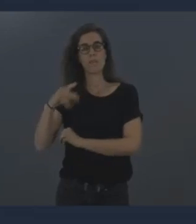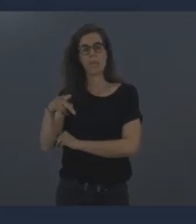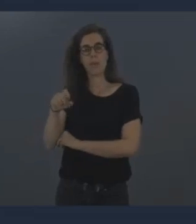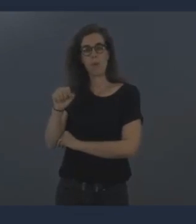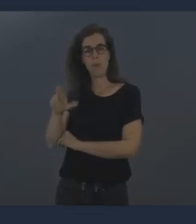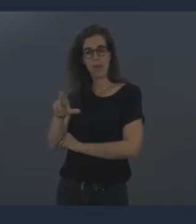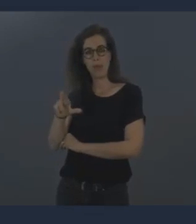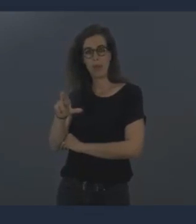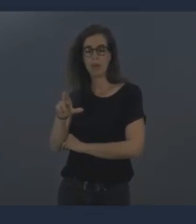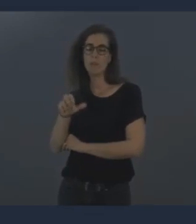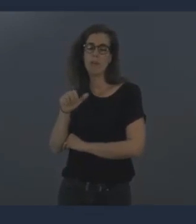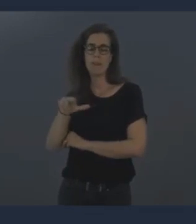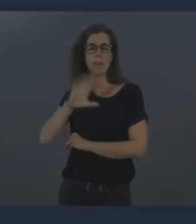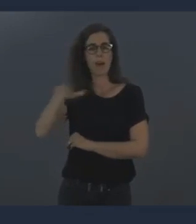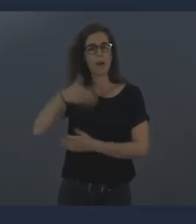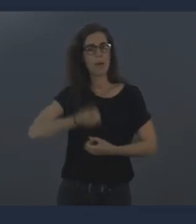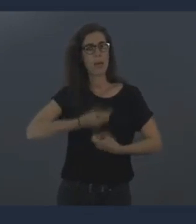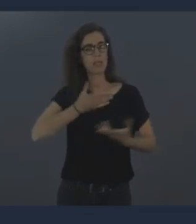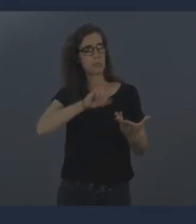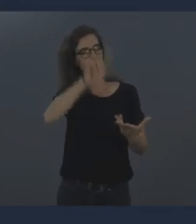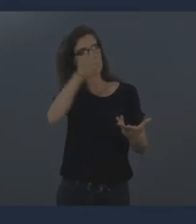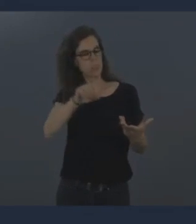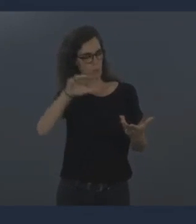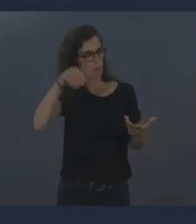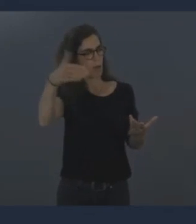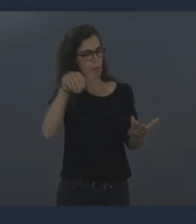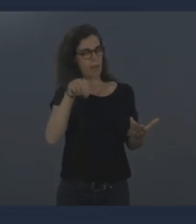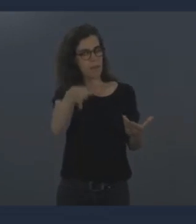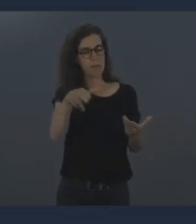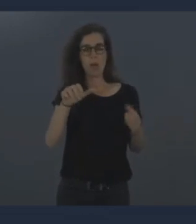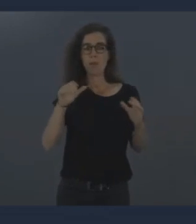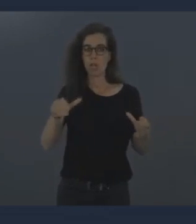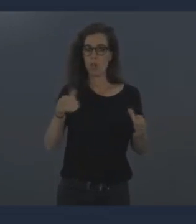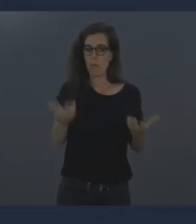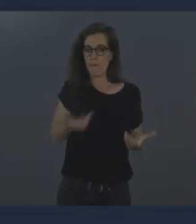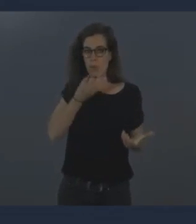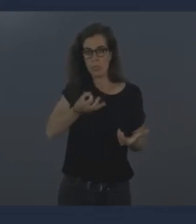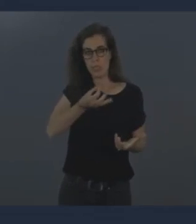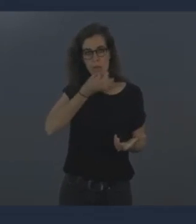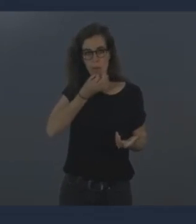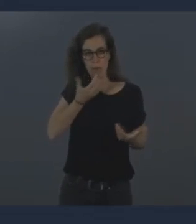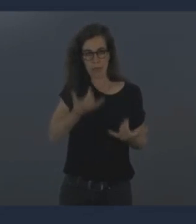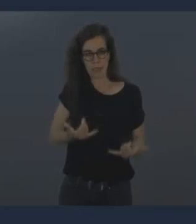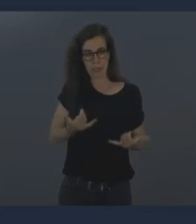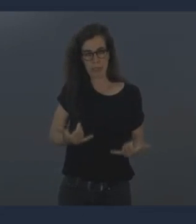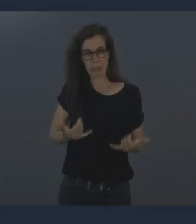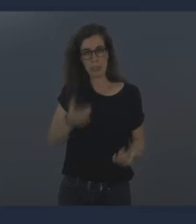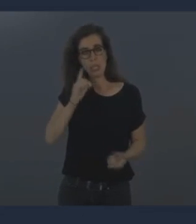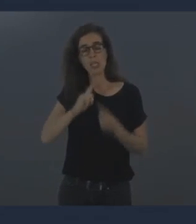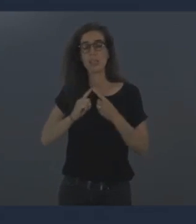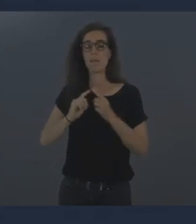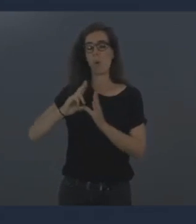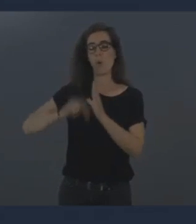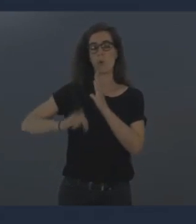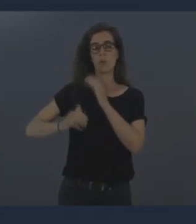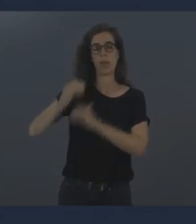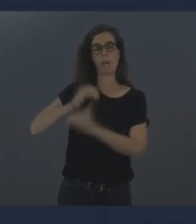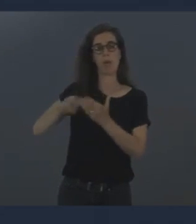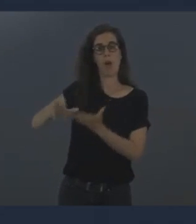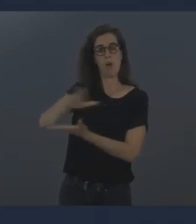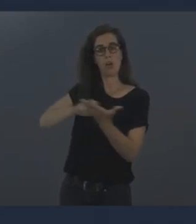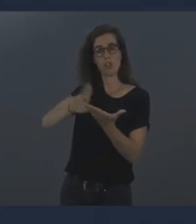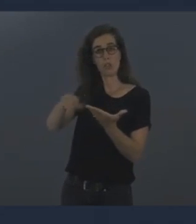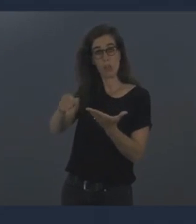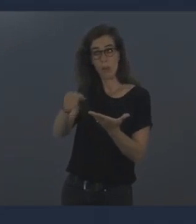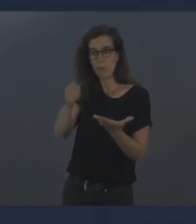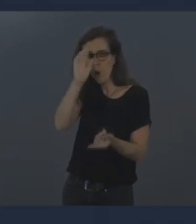une question orale sur ce sujet. Mais je me permets quand même de signaler ici que les contrats de plan État-région permettent de faire avancer des projets d'envergure partagés,